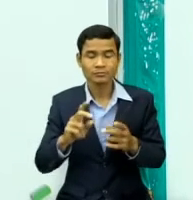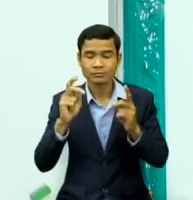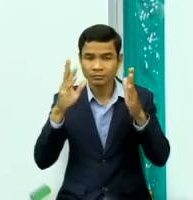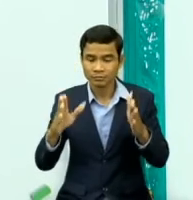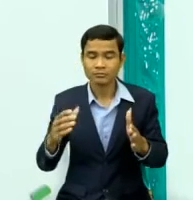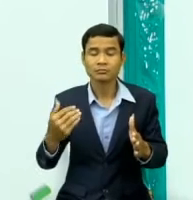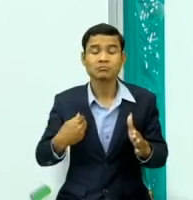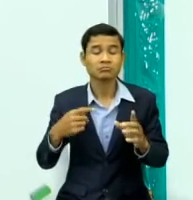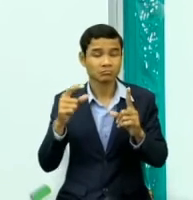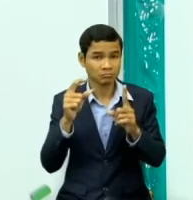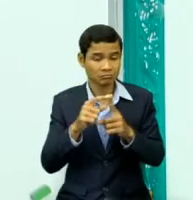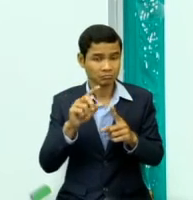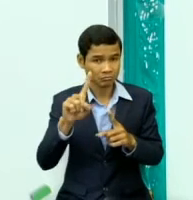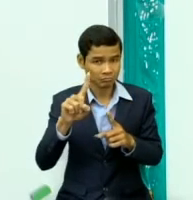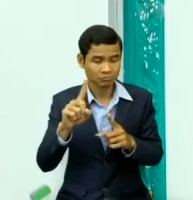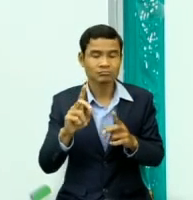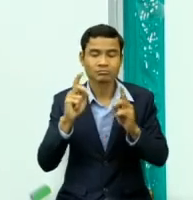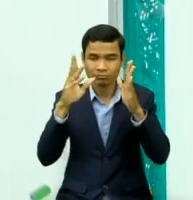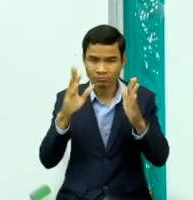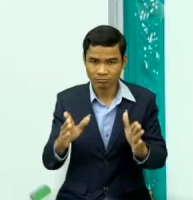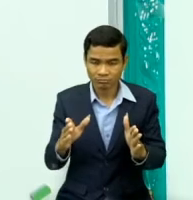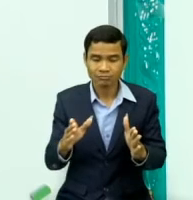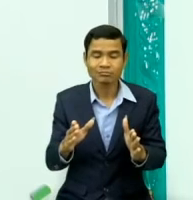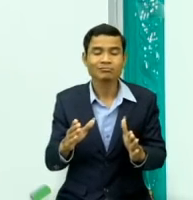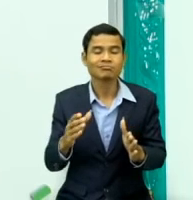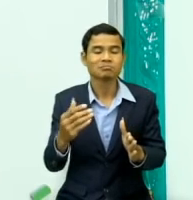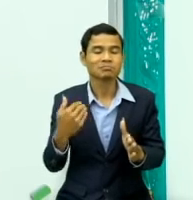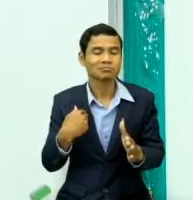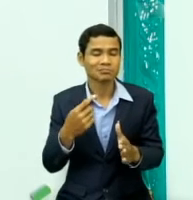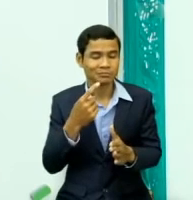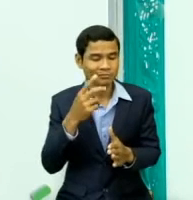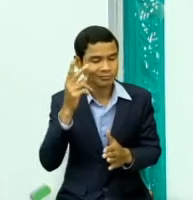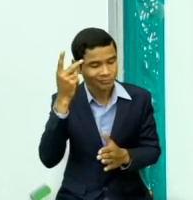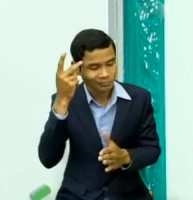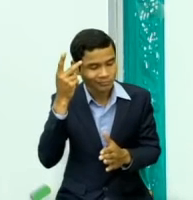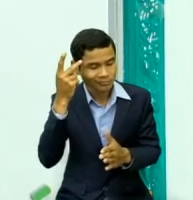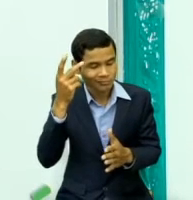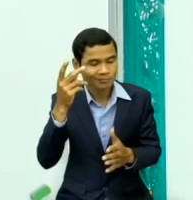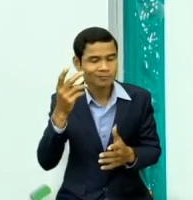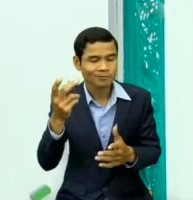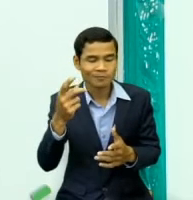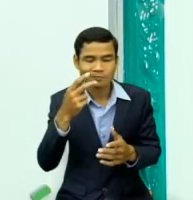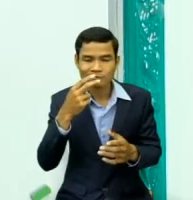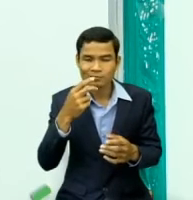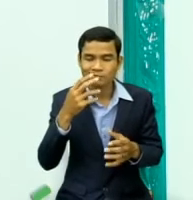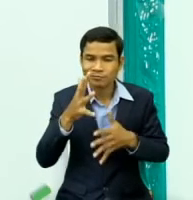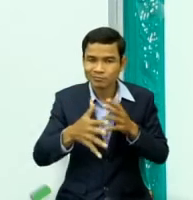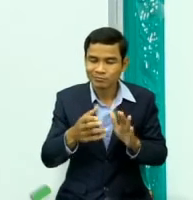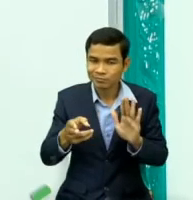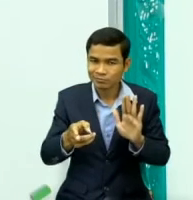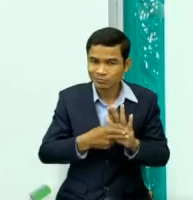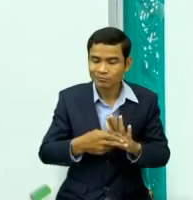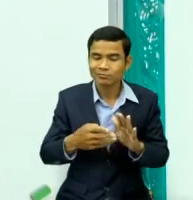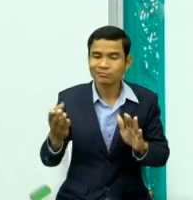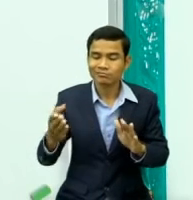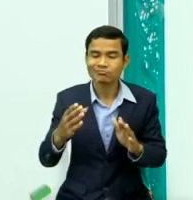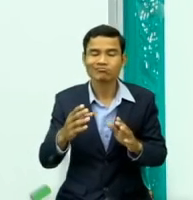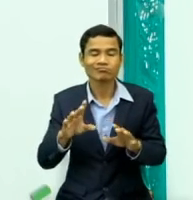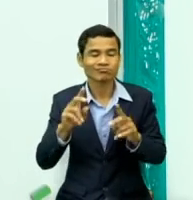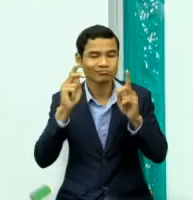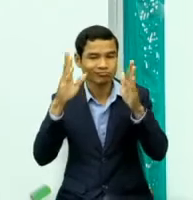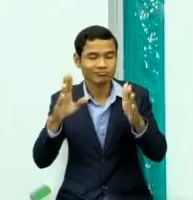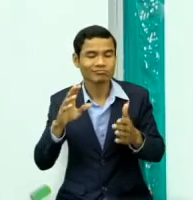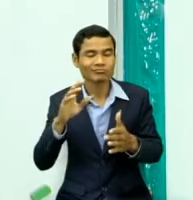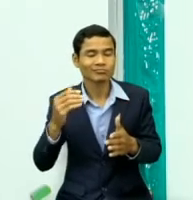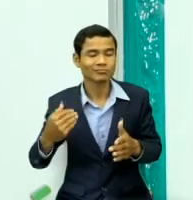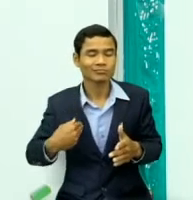bị muối hai nè cứ chà nâng kết nâng thai ai lưu lưu cho mùi nè bị này ná tá bị này nè cứ thai nấy miền ở